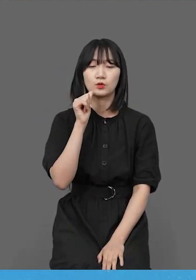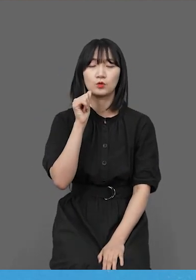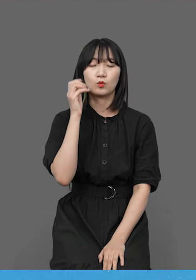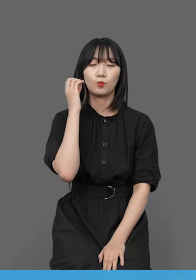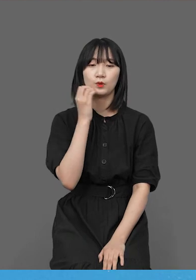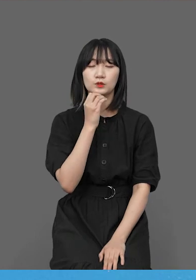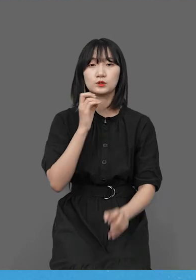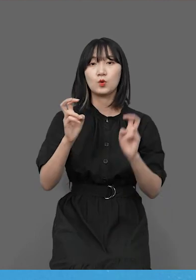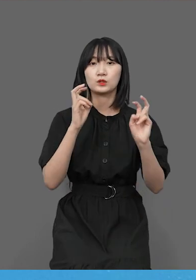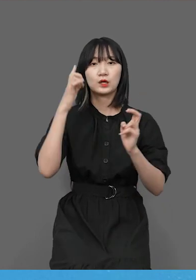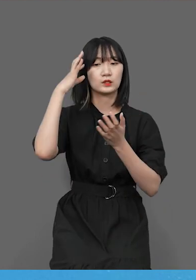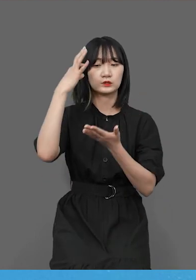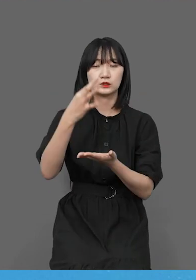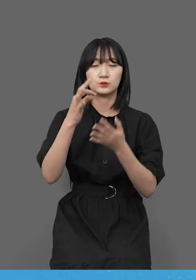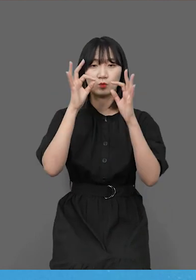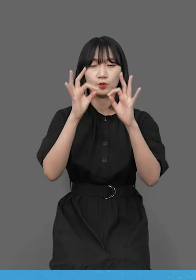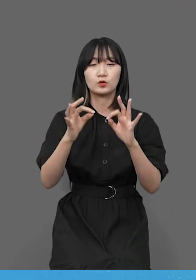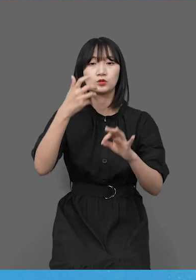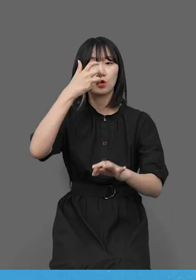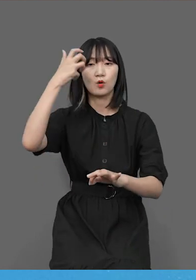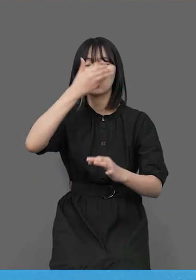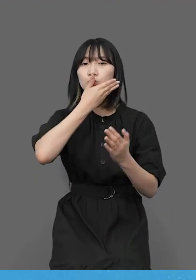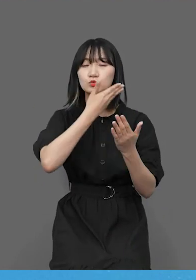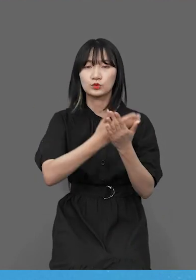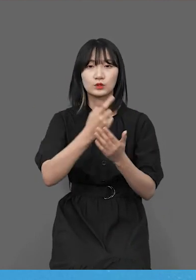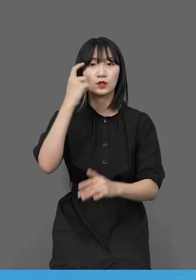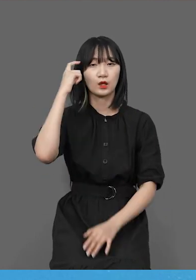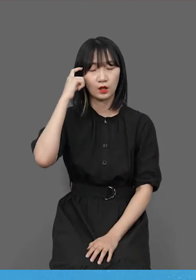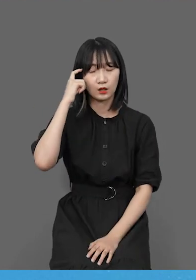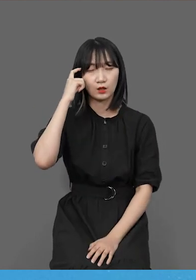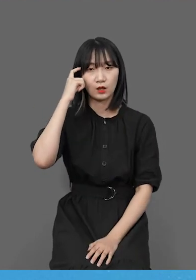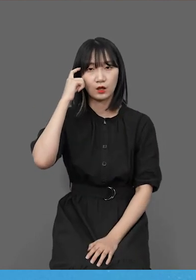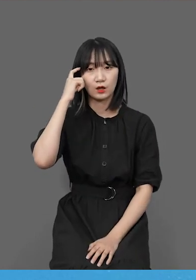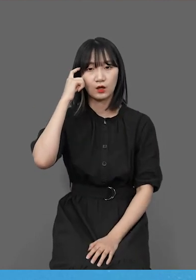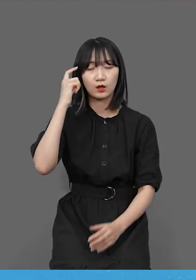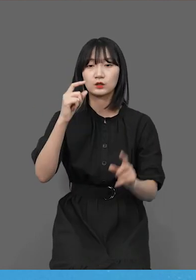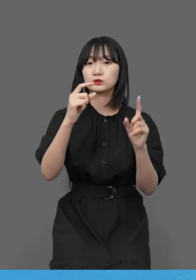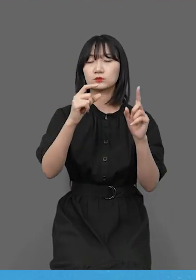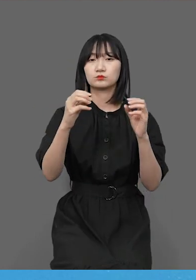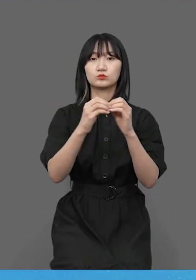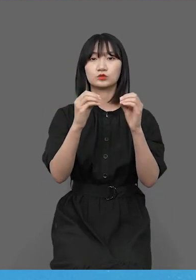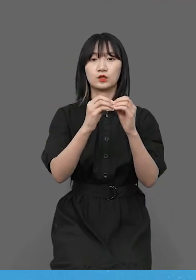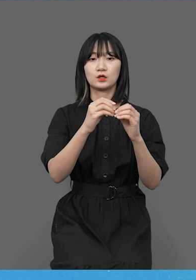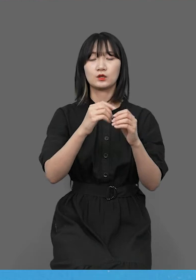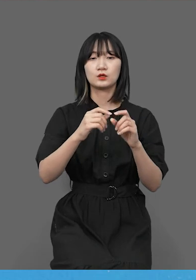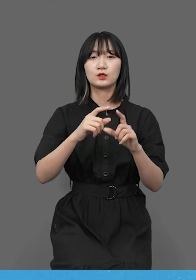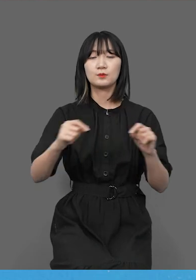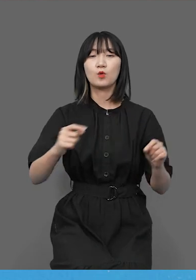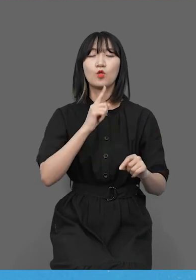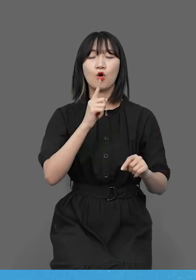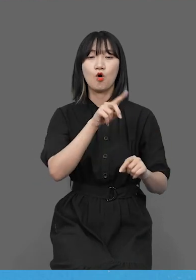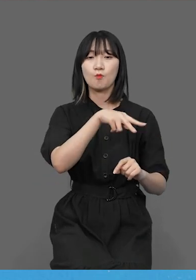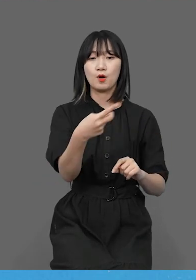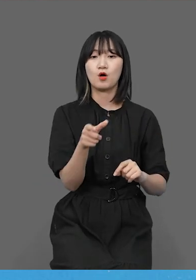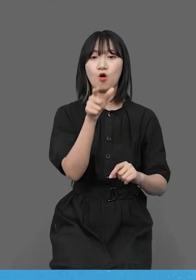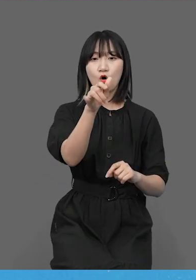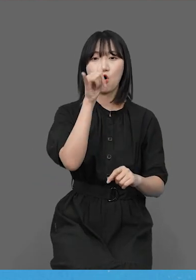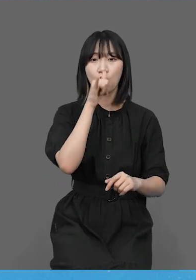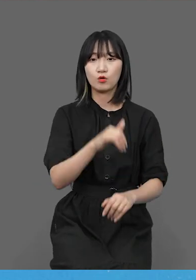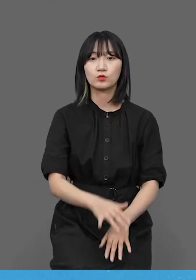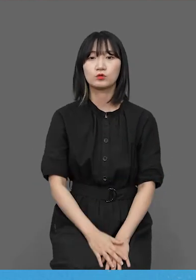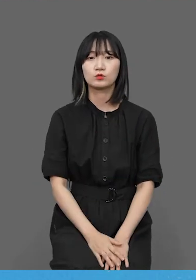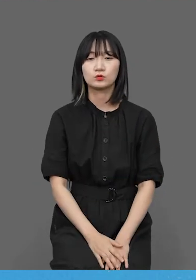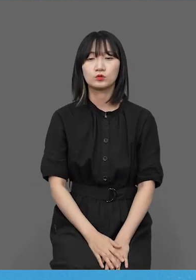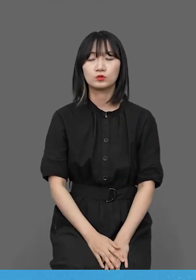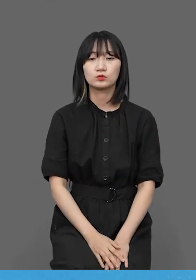사훈에 영혼을 소중히 여긴다라고 하는 그게 1번으로 올라와 있습니다. 그냥 해보시는